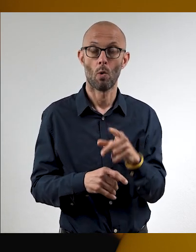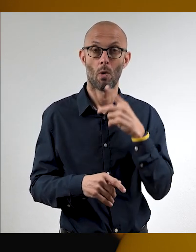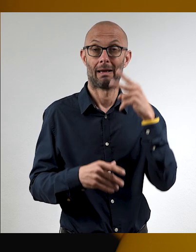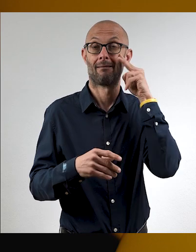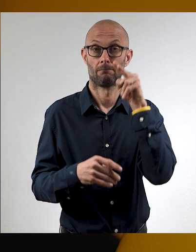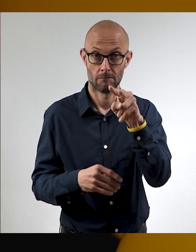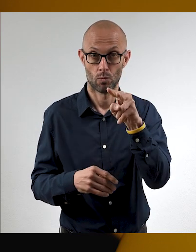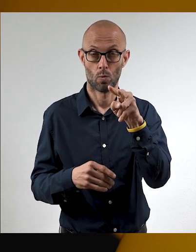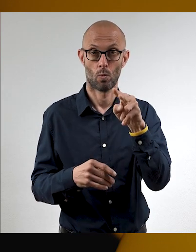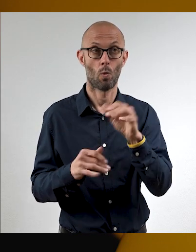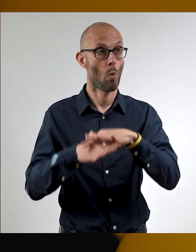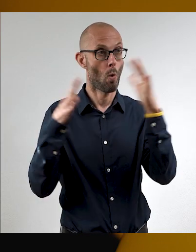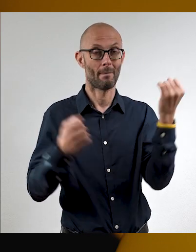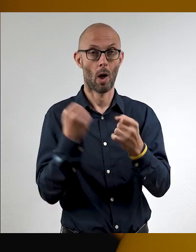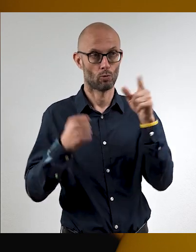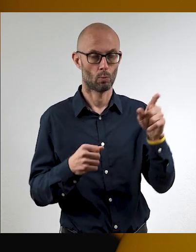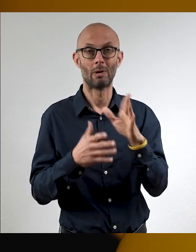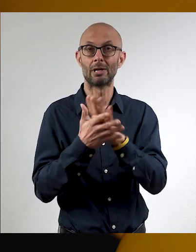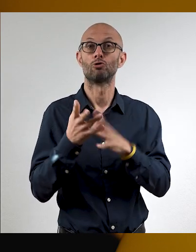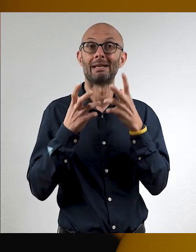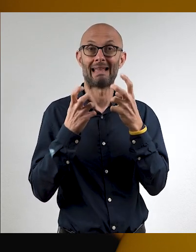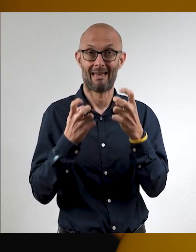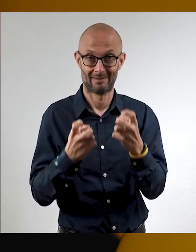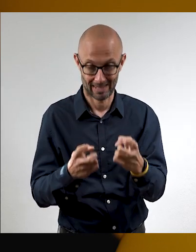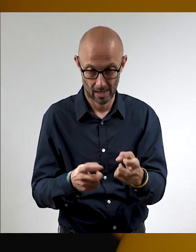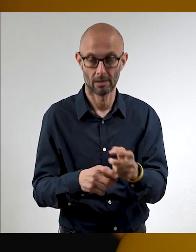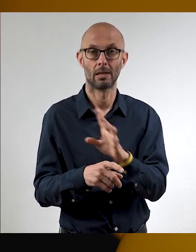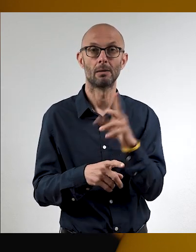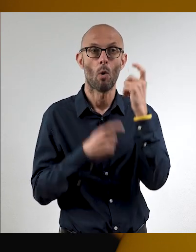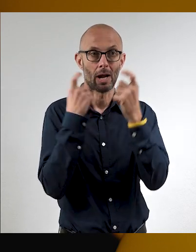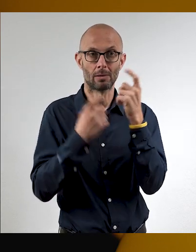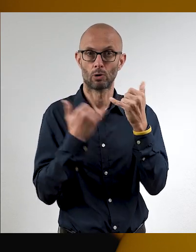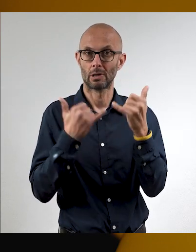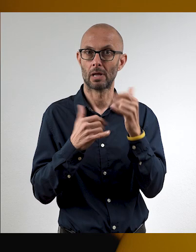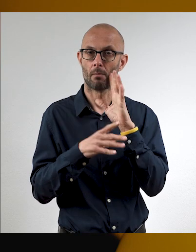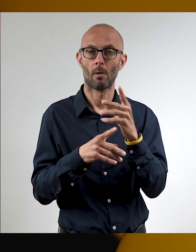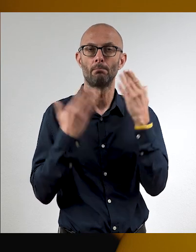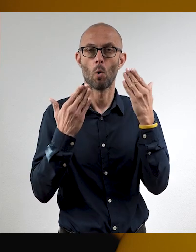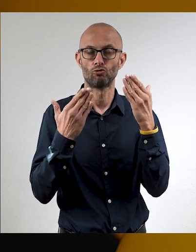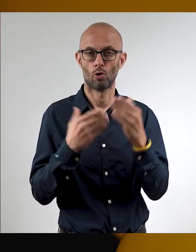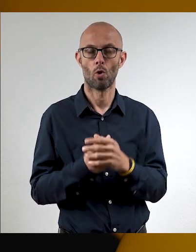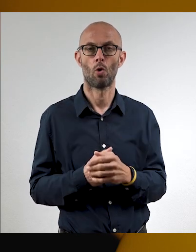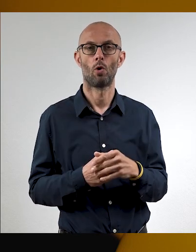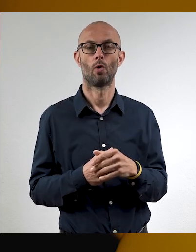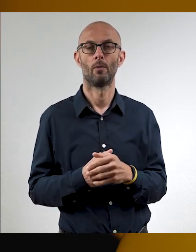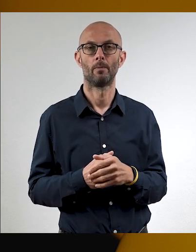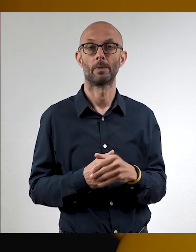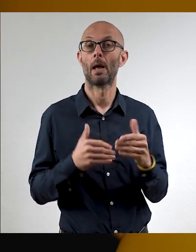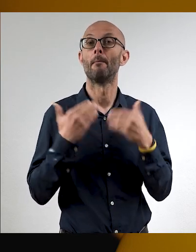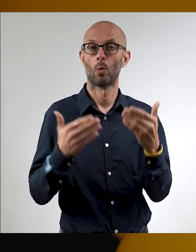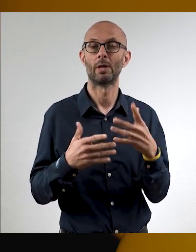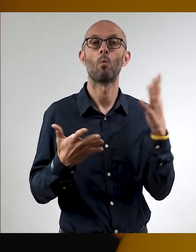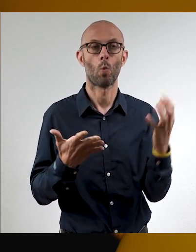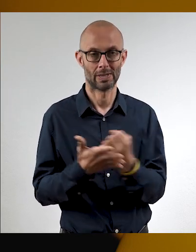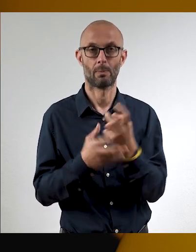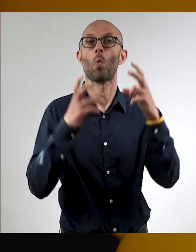sabo zagledal kup avtomobilov, je začel zavirati in jaz sem razmišljal, zdaj bo pa počel. Potem se je